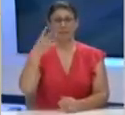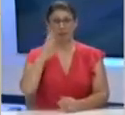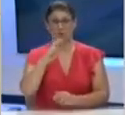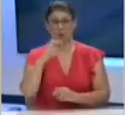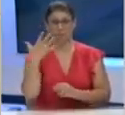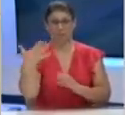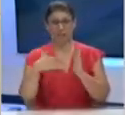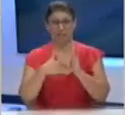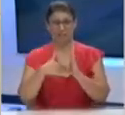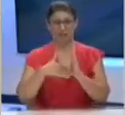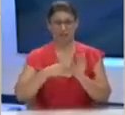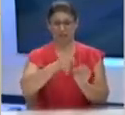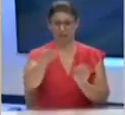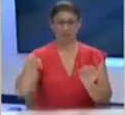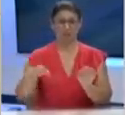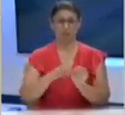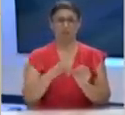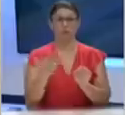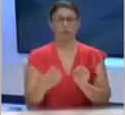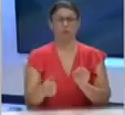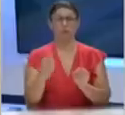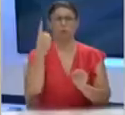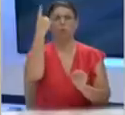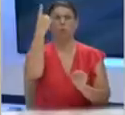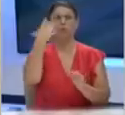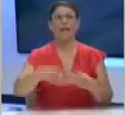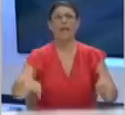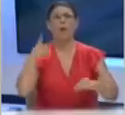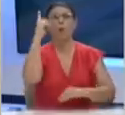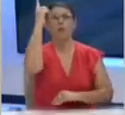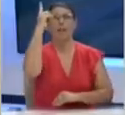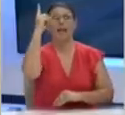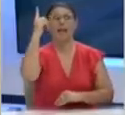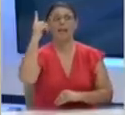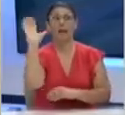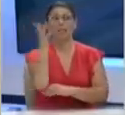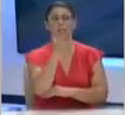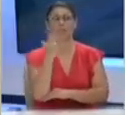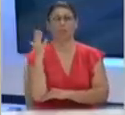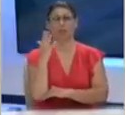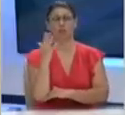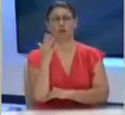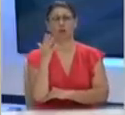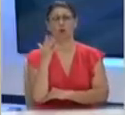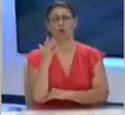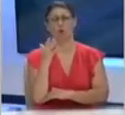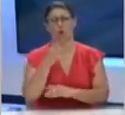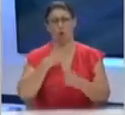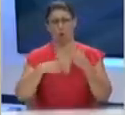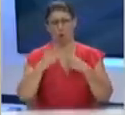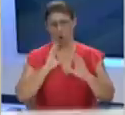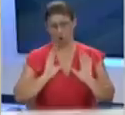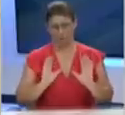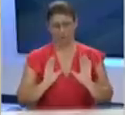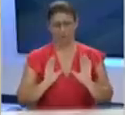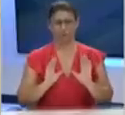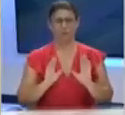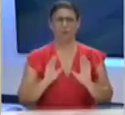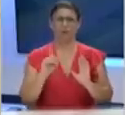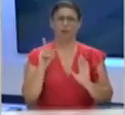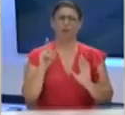στρέμματα δασικής έκτασης δεν διαθέτει κανένα δασολόγο. Και το δασαρχείο Καπανδρητίου μόλις 1. Σταματήστε λοιπόν